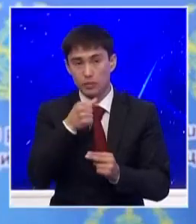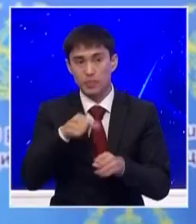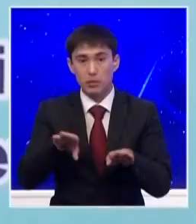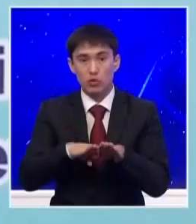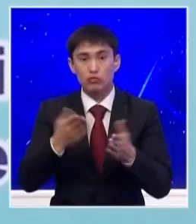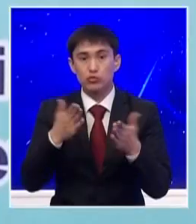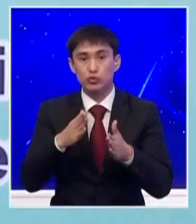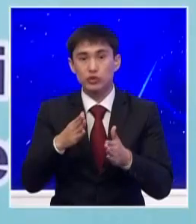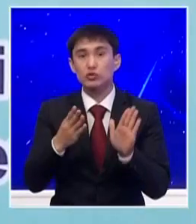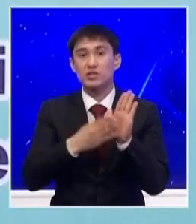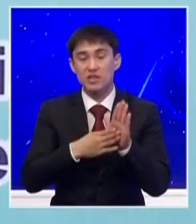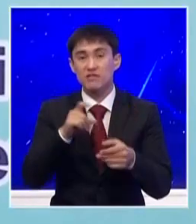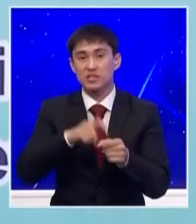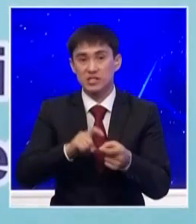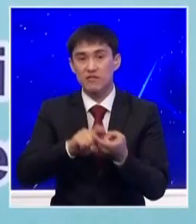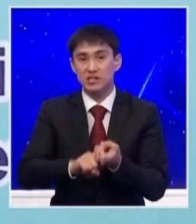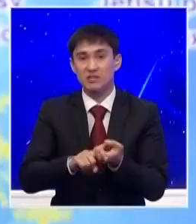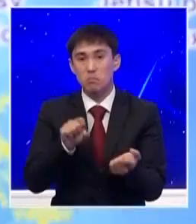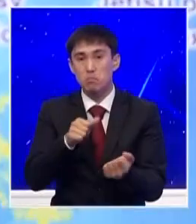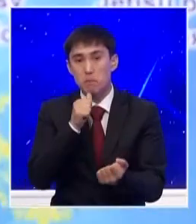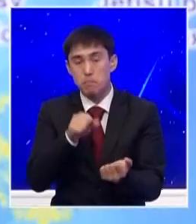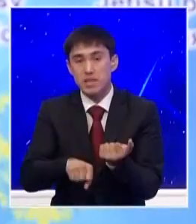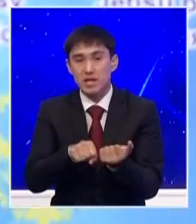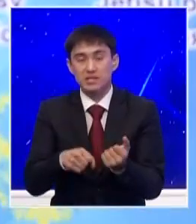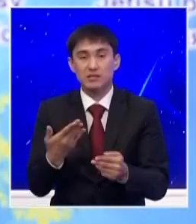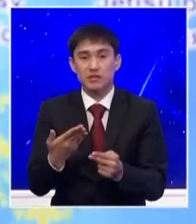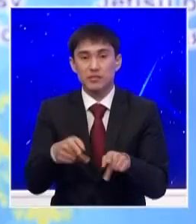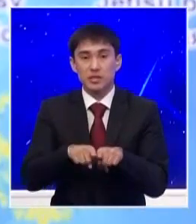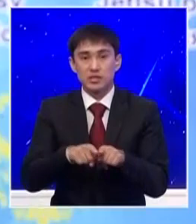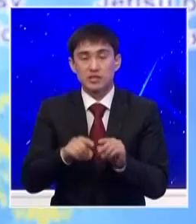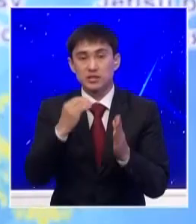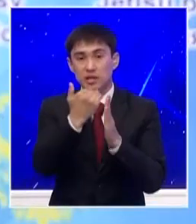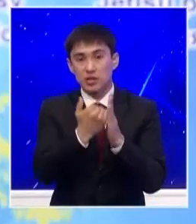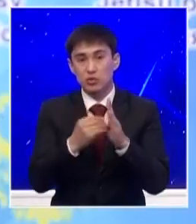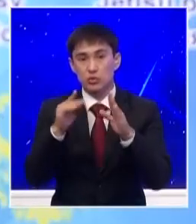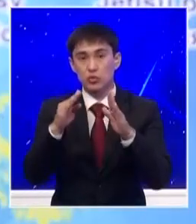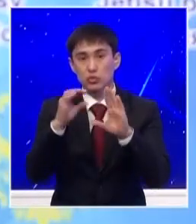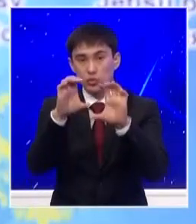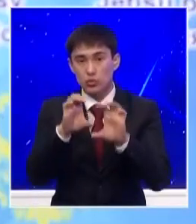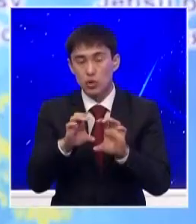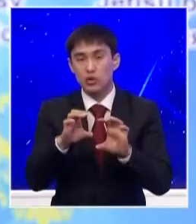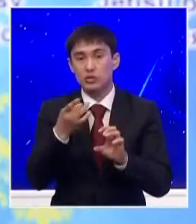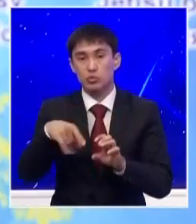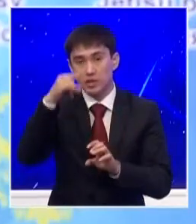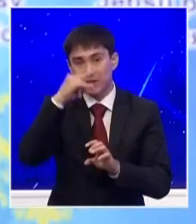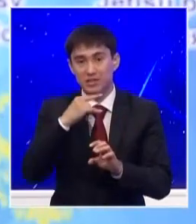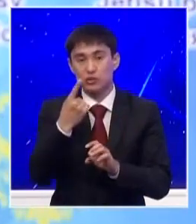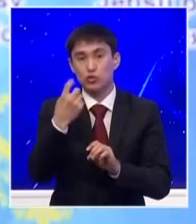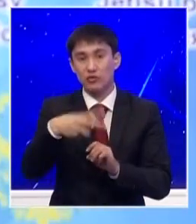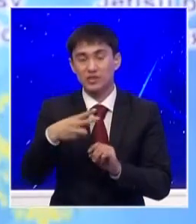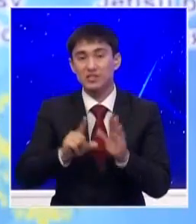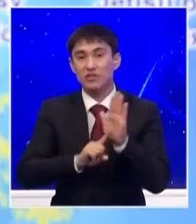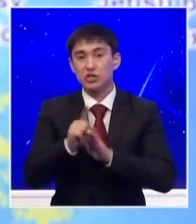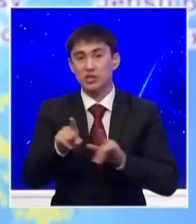подобных случаев уже 9, связанных с попыткой изнасилования. В соответствии со статьей 120 Уголовного кодекса Республики Казахстан возбуждены